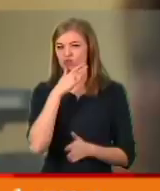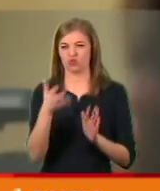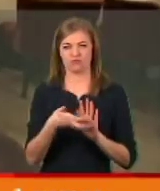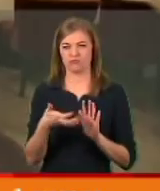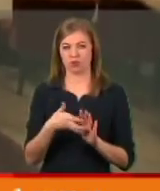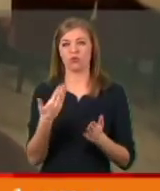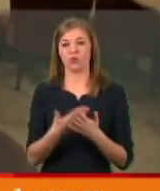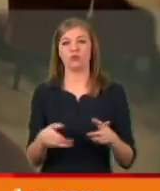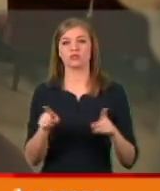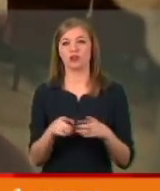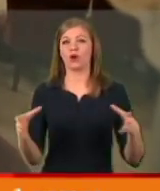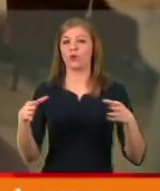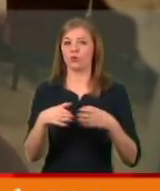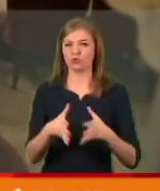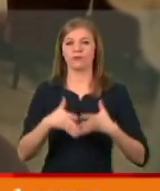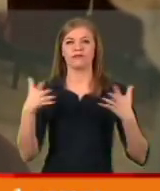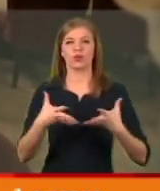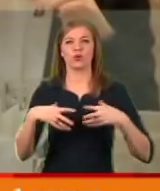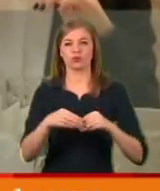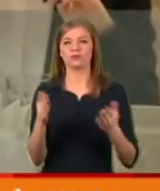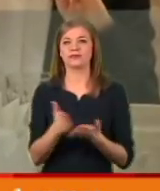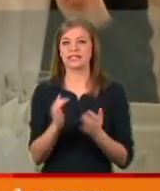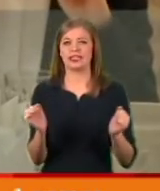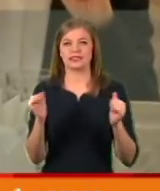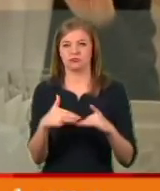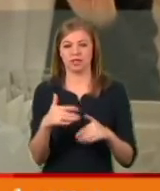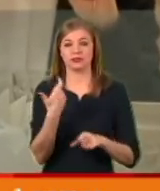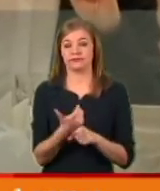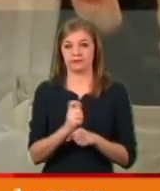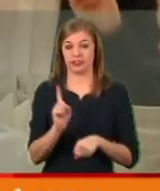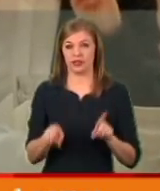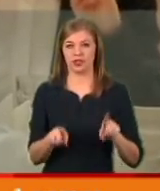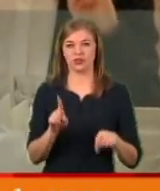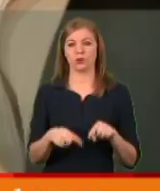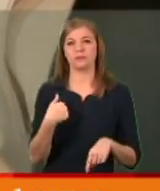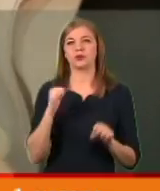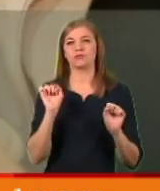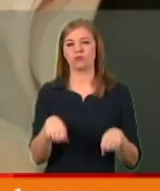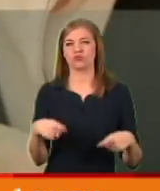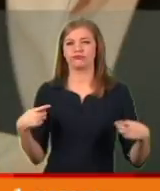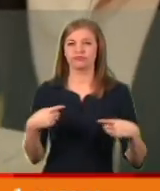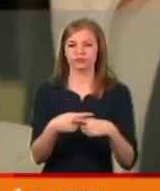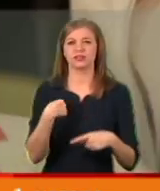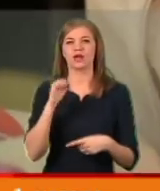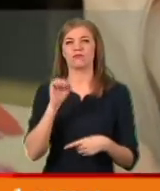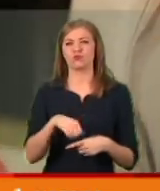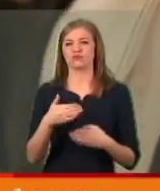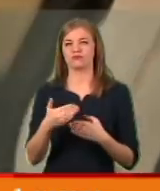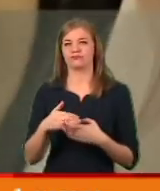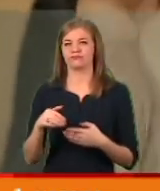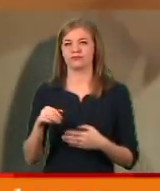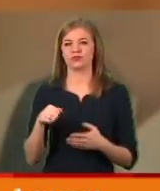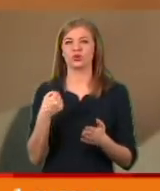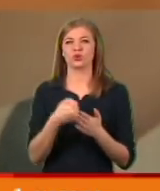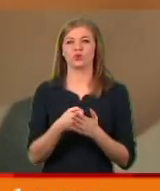бракує. Ось так гуртом, великою родиною взагалі збираються вкрай рідко. Ми можемо десь перетнутися, я можу їх завести там,